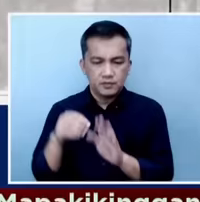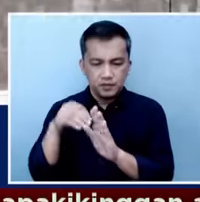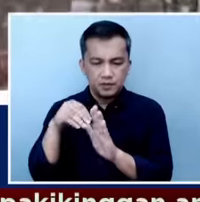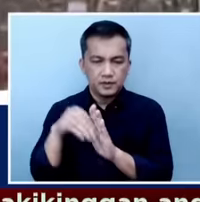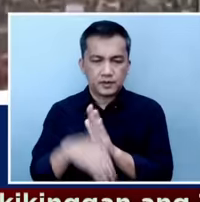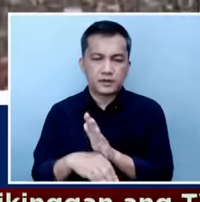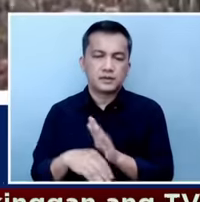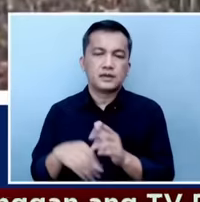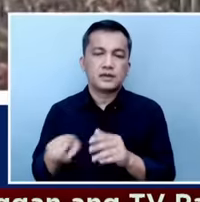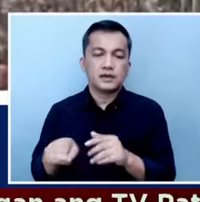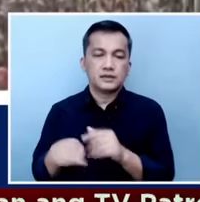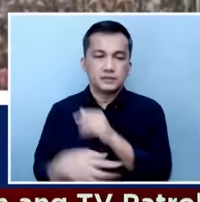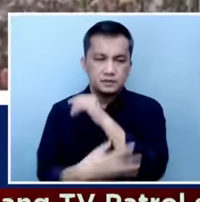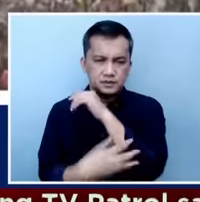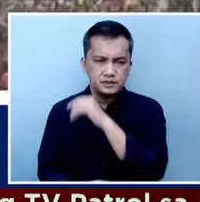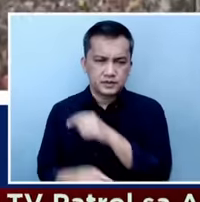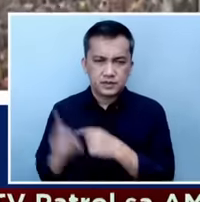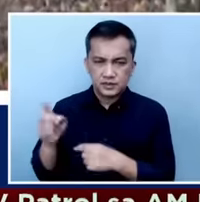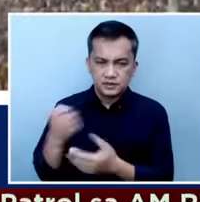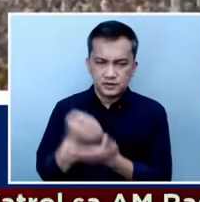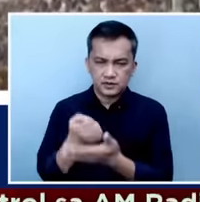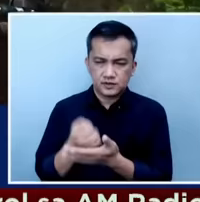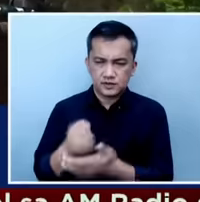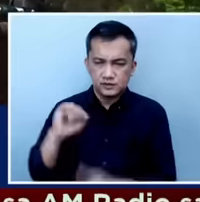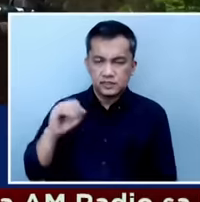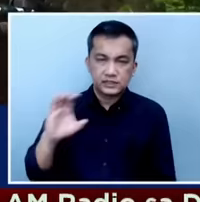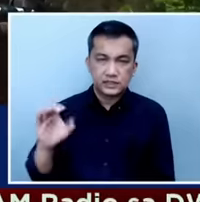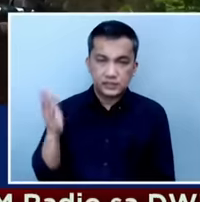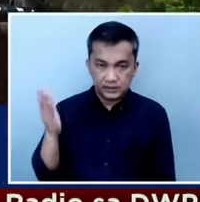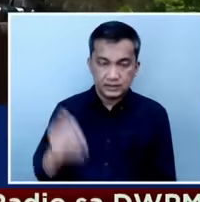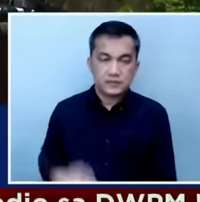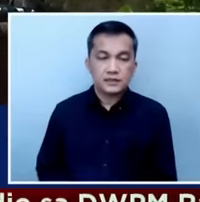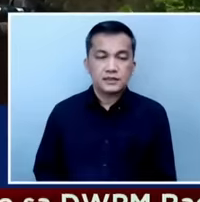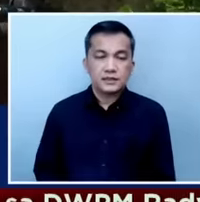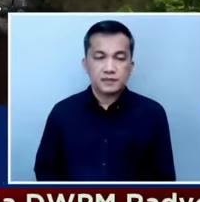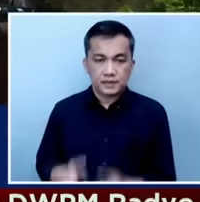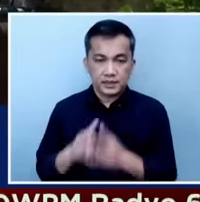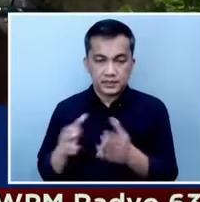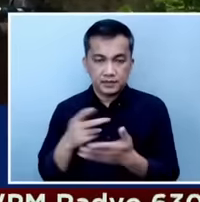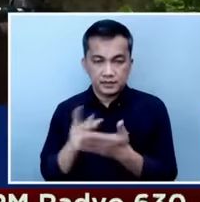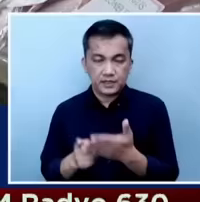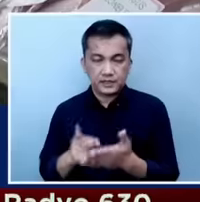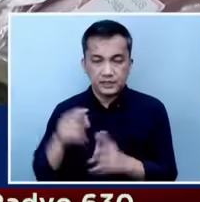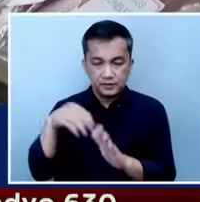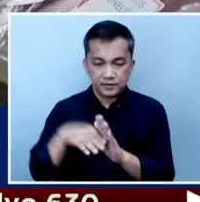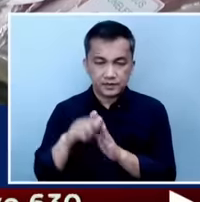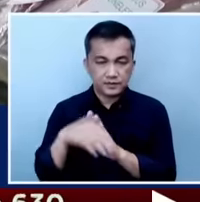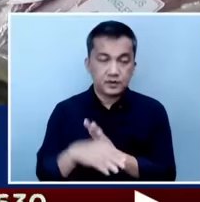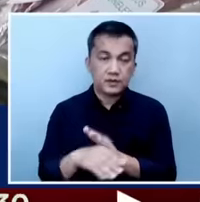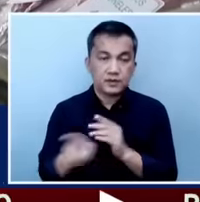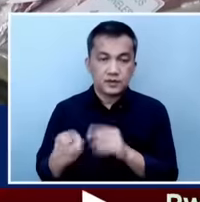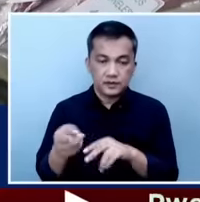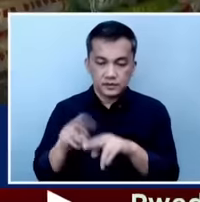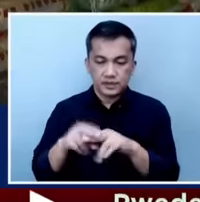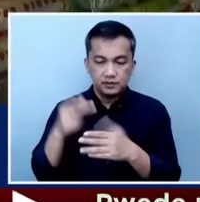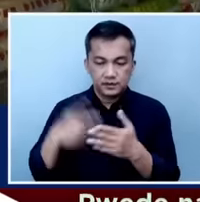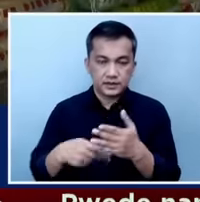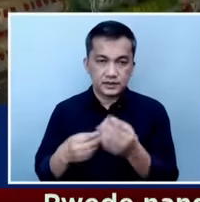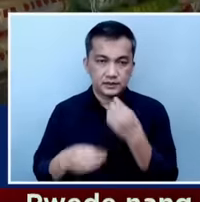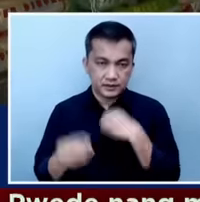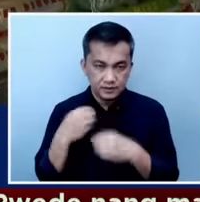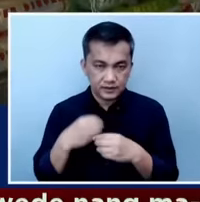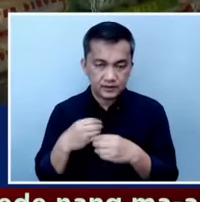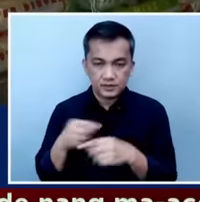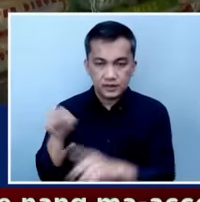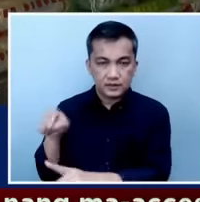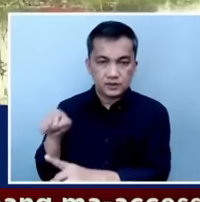kahirapan. Ayon sa ekonomistang si JC Punong Bayan, malaking bahagi ng inflation ang pagtaas ng presyo ng pagkain,